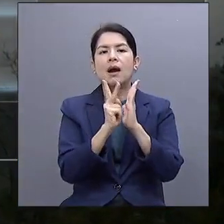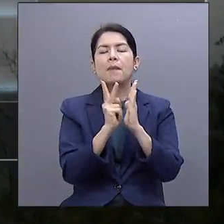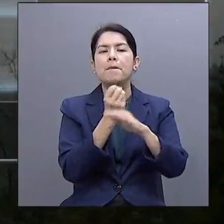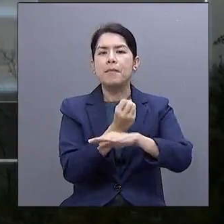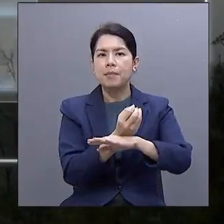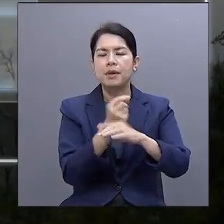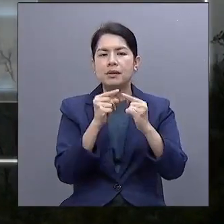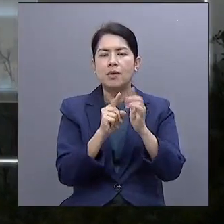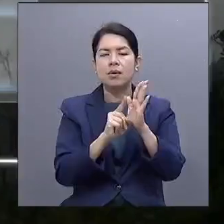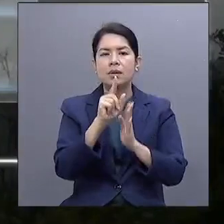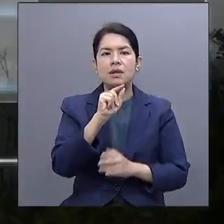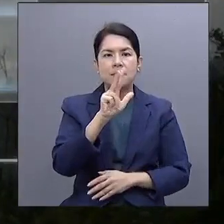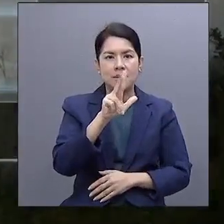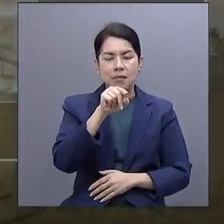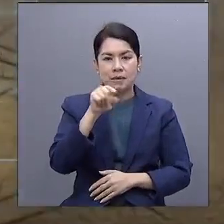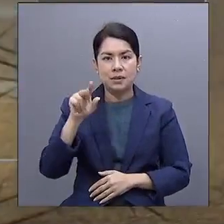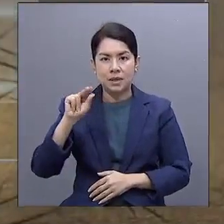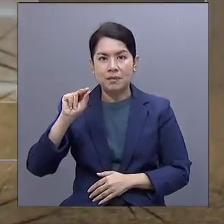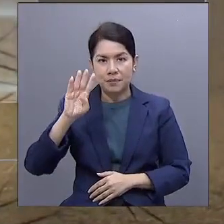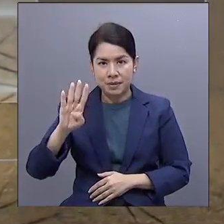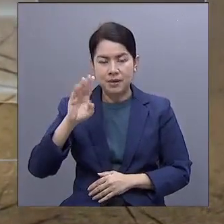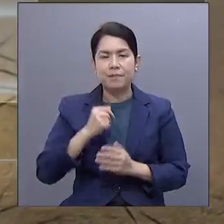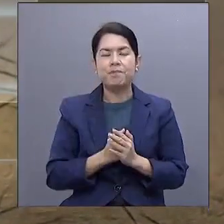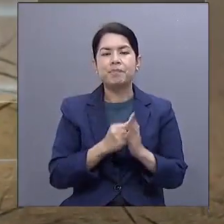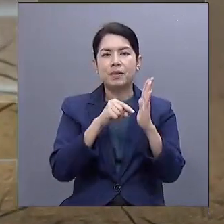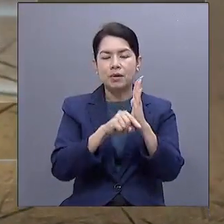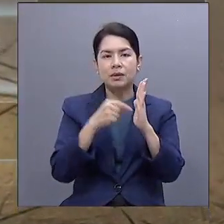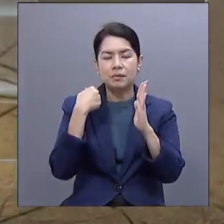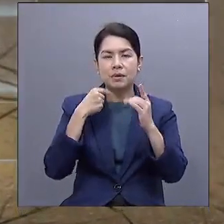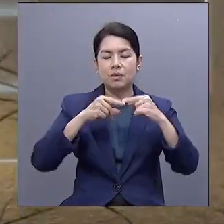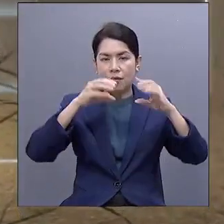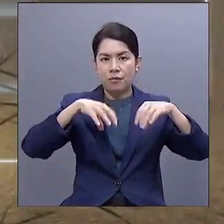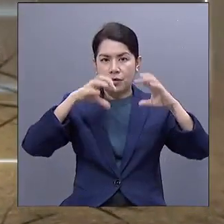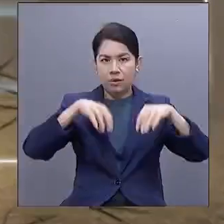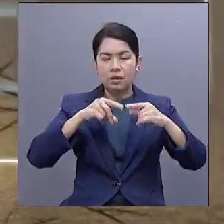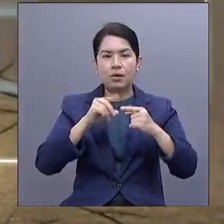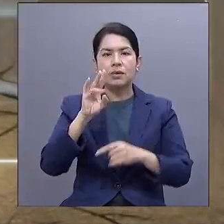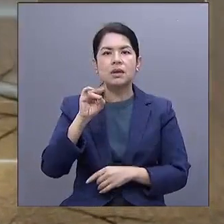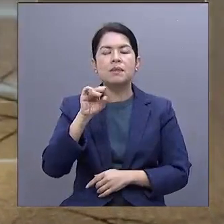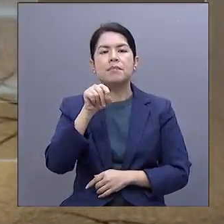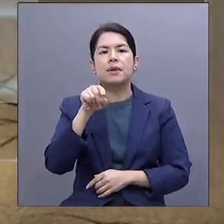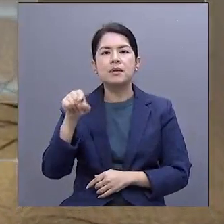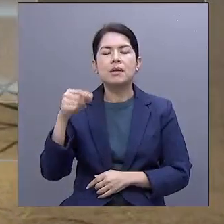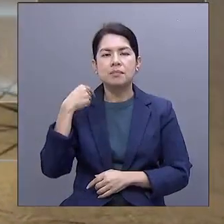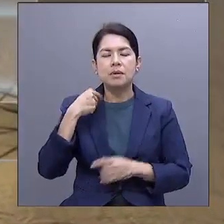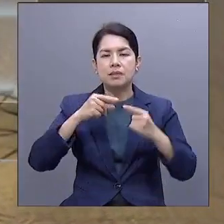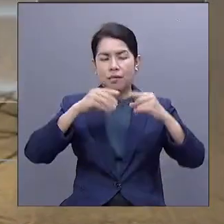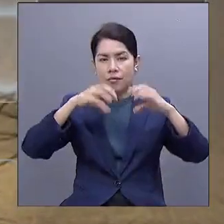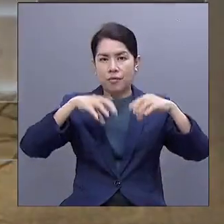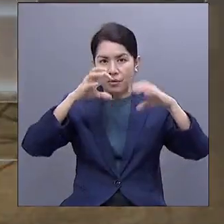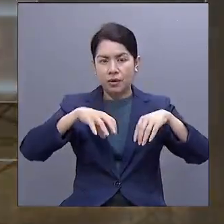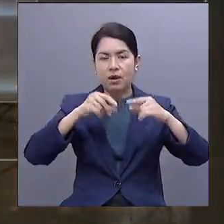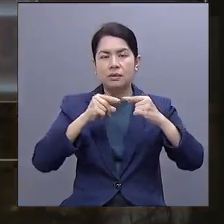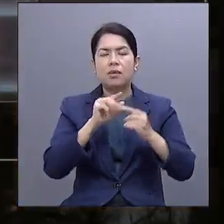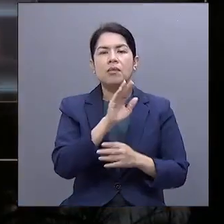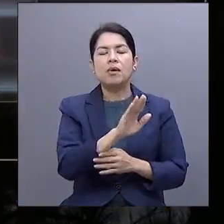าง 23-34 องศาเซลเซียสภาคตะวันออกเฉียงเหนือมีฝนฟ้าคะนอง 70% ของพื้นที่และมีฝนตกหนักถึงหนักมากบ